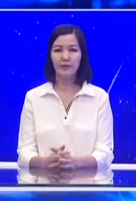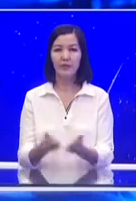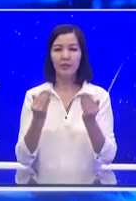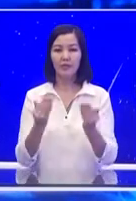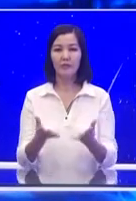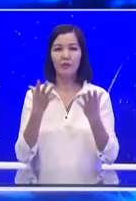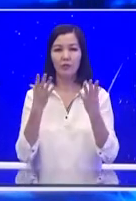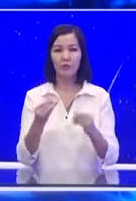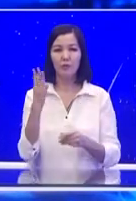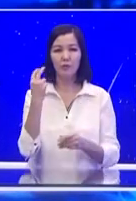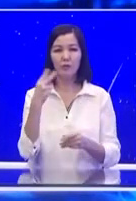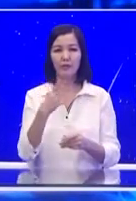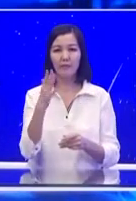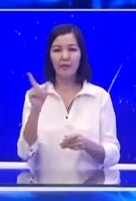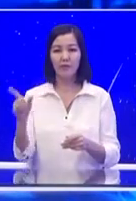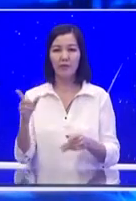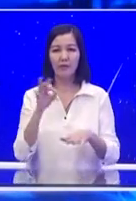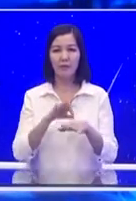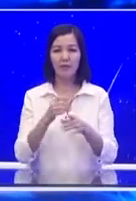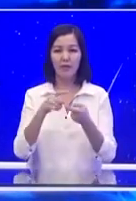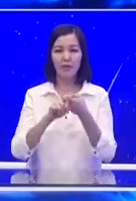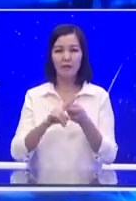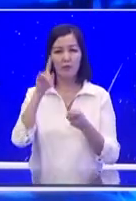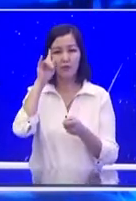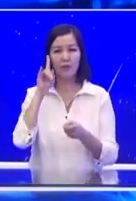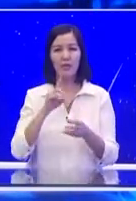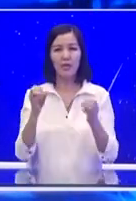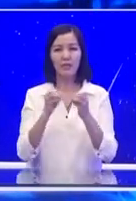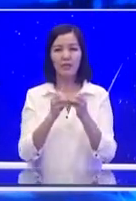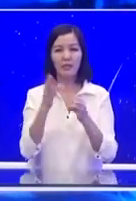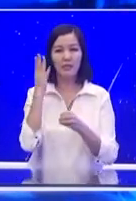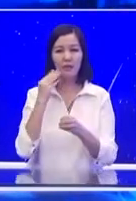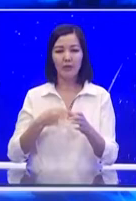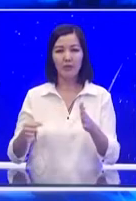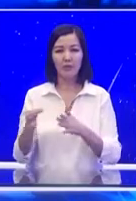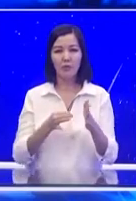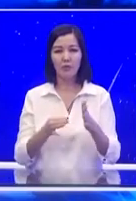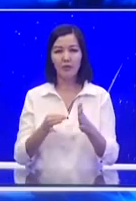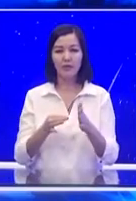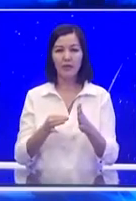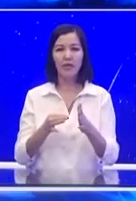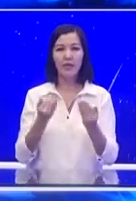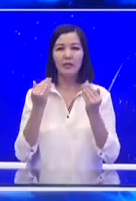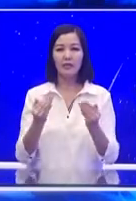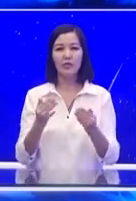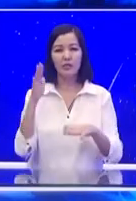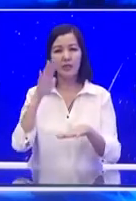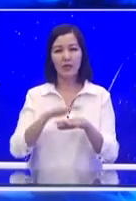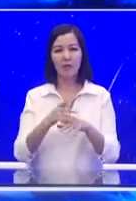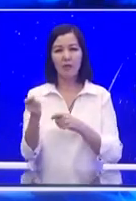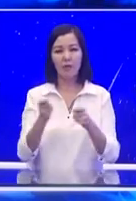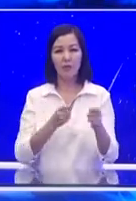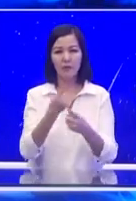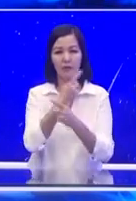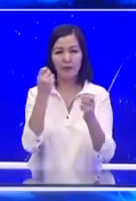Уже 525 человек заболели коронавирусом в Казахстане, 10 из них в Алматинской области. По данным пресс-службы Акима области,